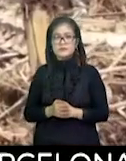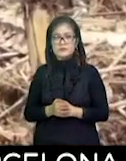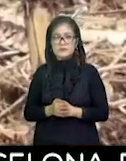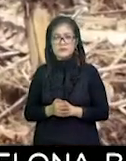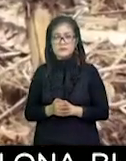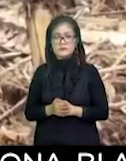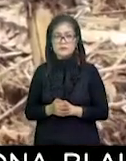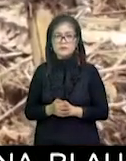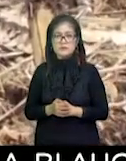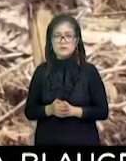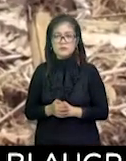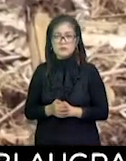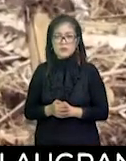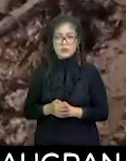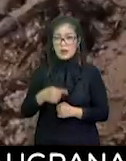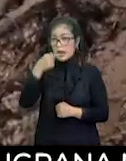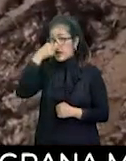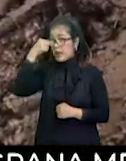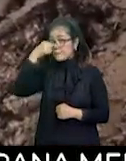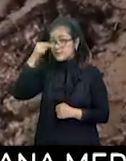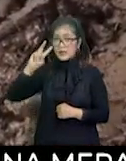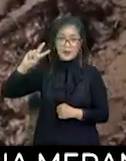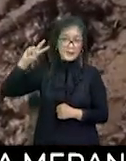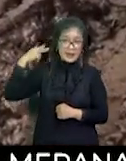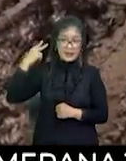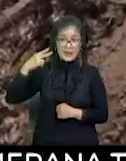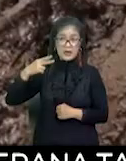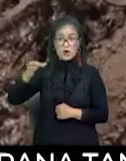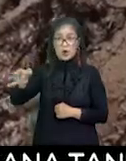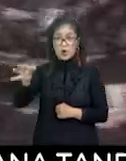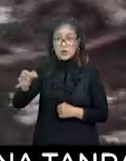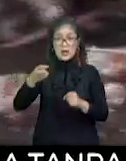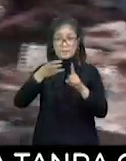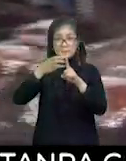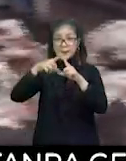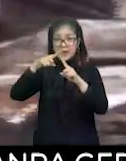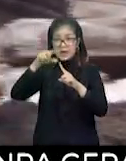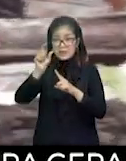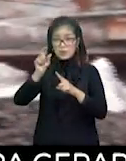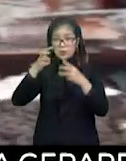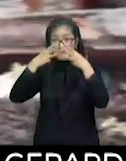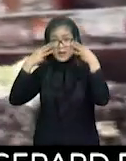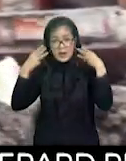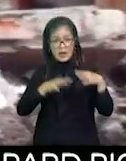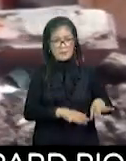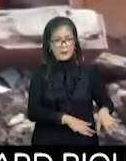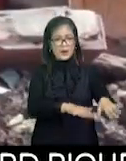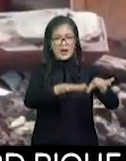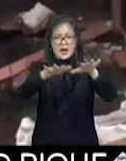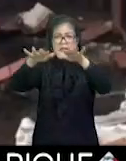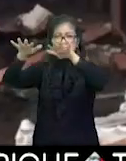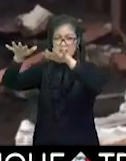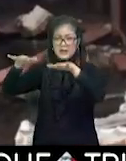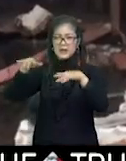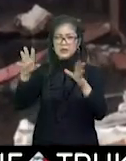Kamis pekan lalu, banjir bandang menerjang sejumlah titik di Kota Batu dan Kota Malang, Jawa Timur. Akibat banjir bandang, 7 orang meninggal, sementara itu